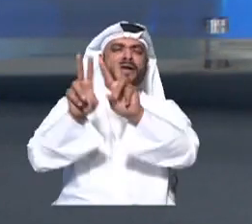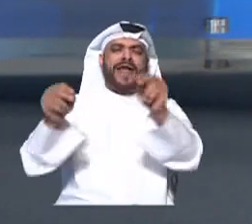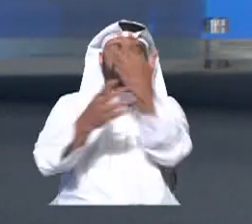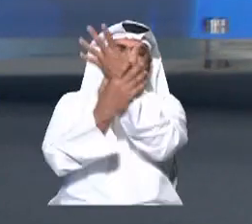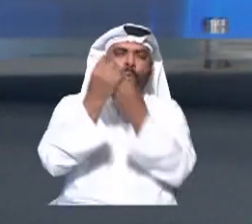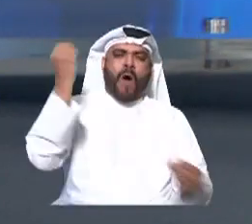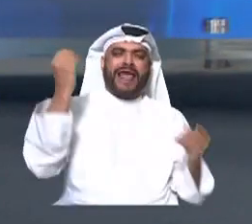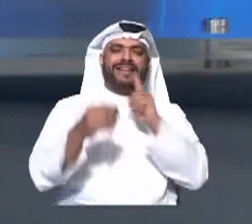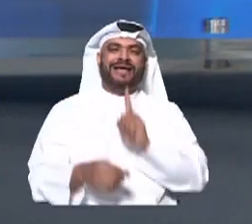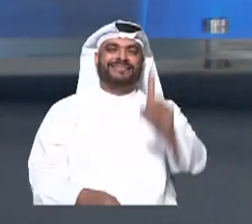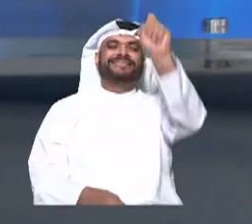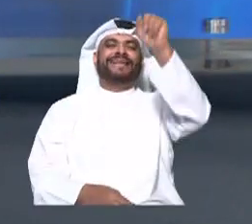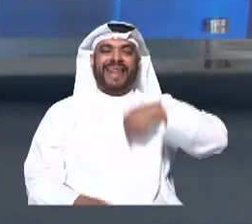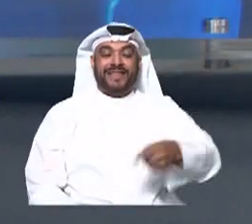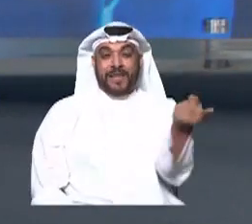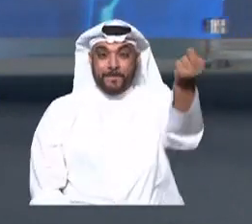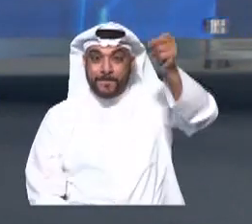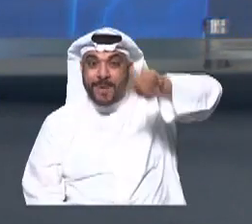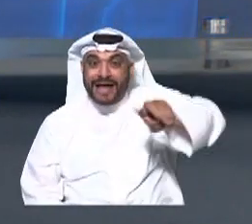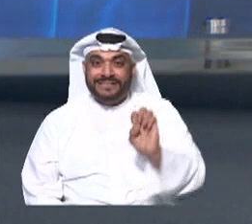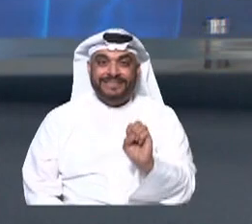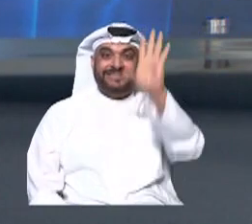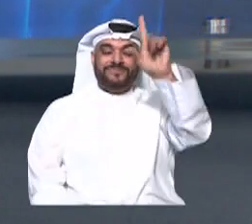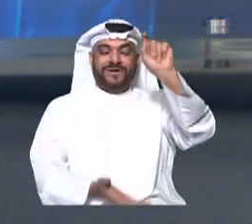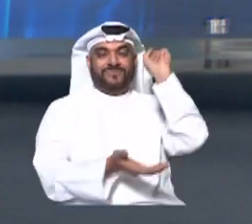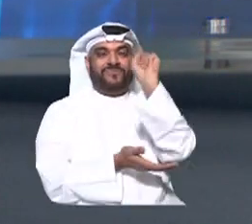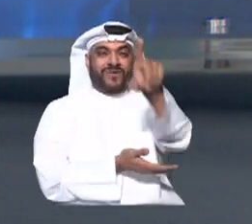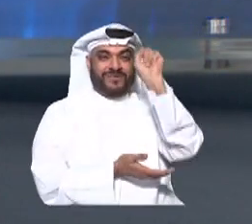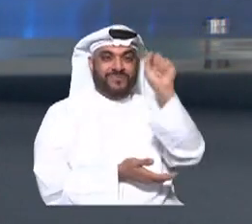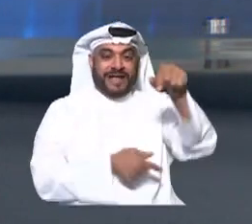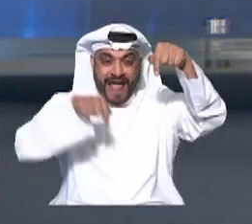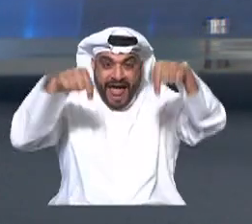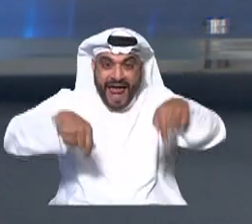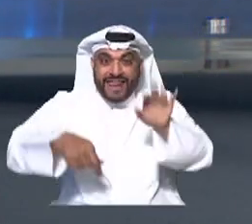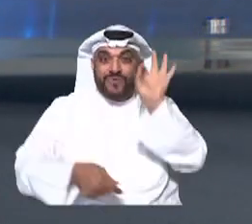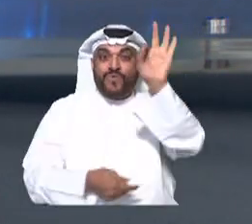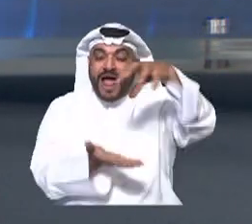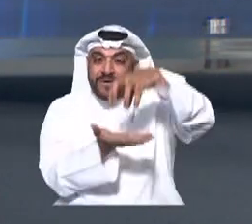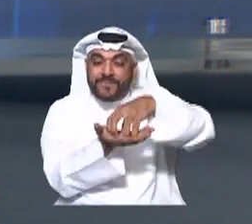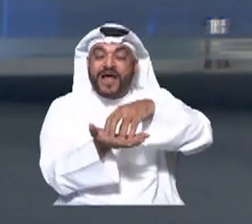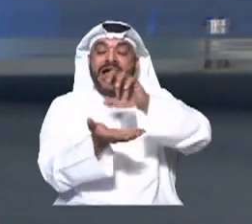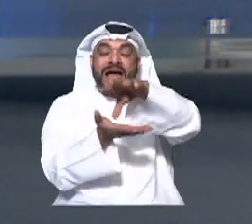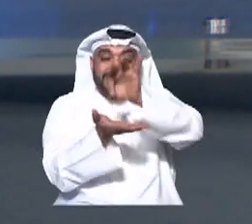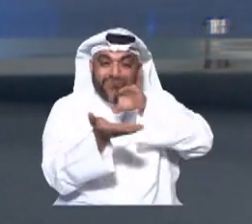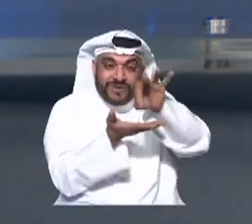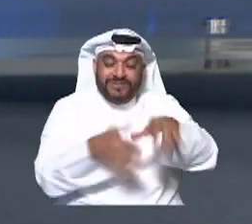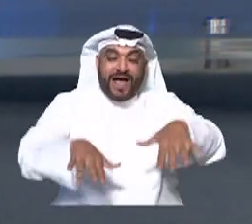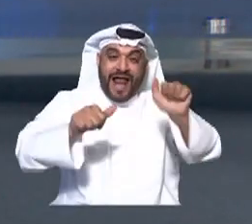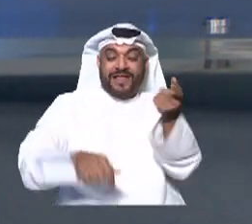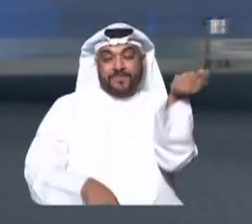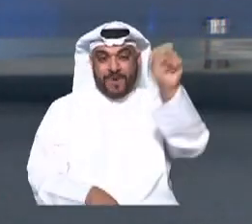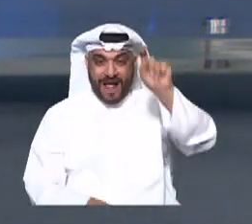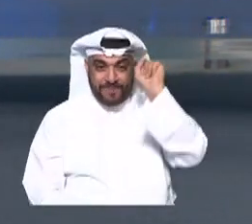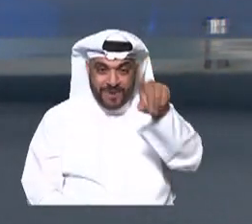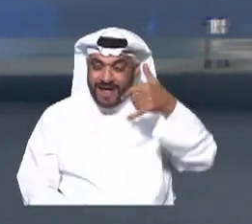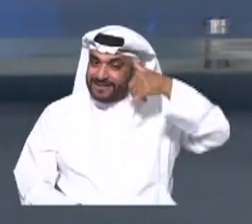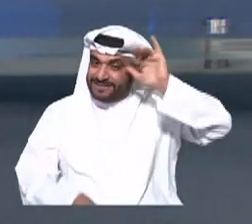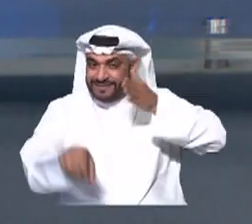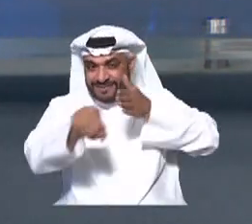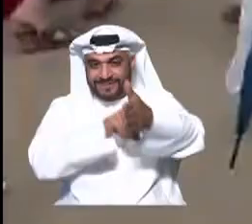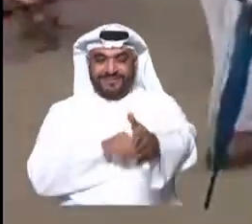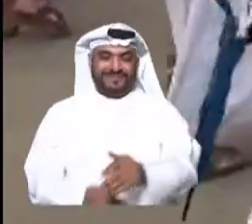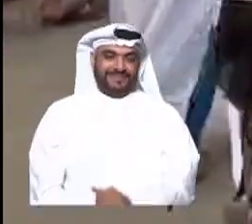العودة إلى منى صباح الغد لرمي الجمرات وطواف الإفاضة ونحر الهدي وإكمال مناسك حج بيت الله الحرام.